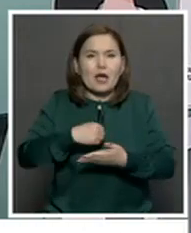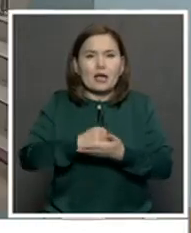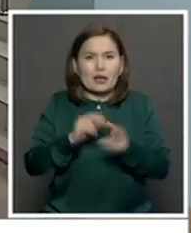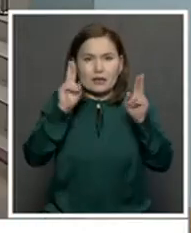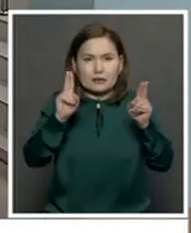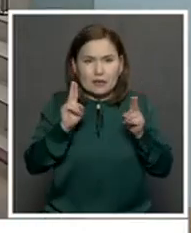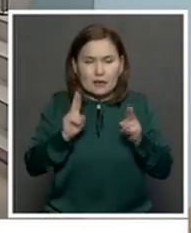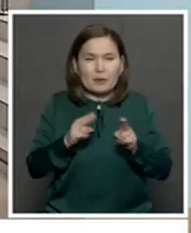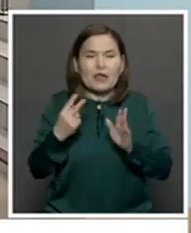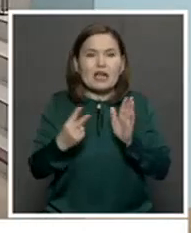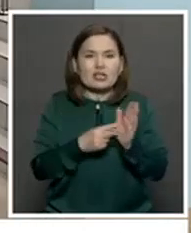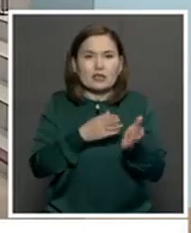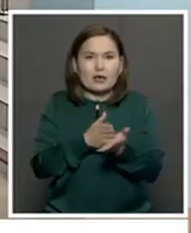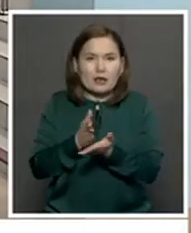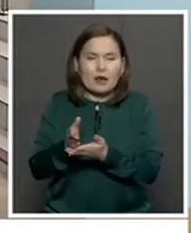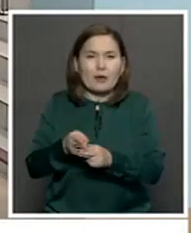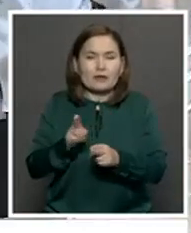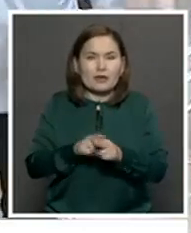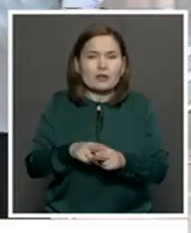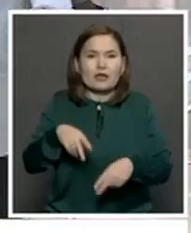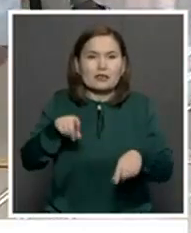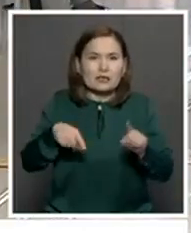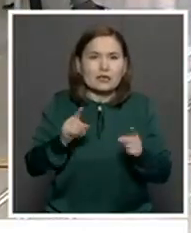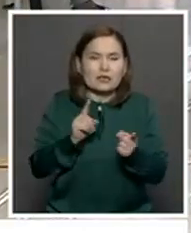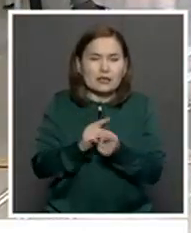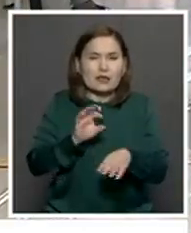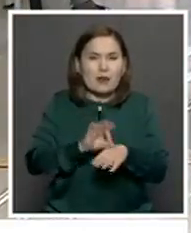бекіткен ережеге сәйкес 7 бағыттың ішіне сирек кездесетін